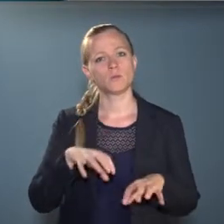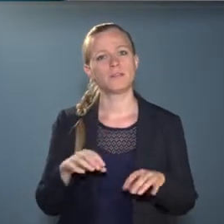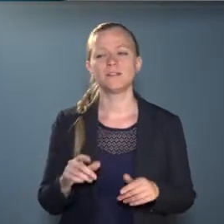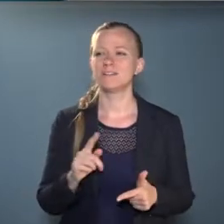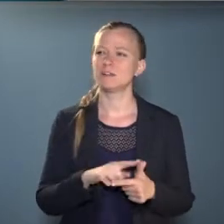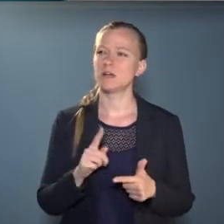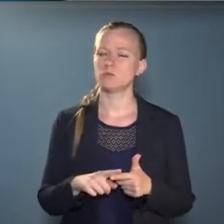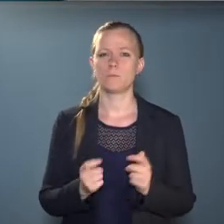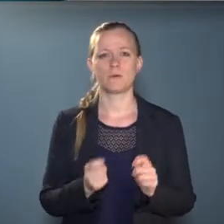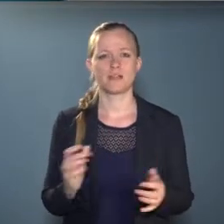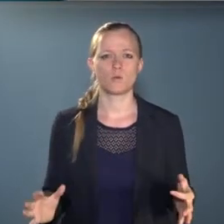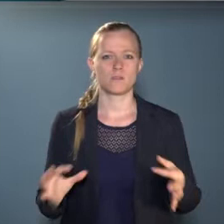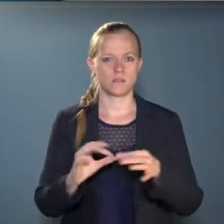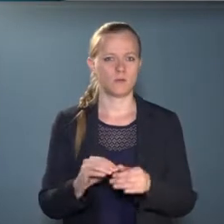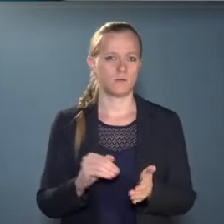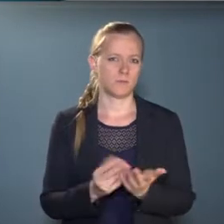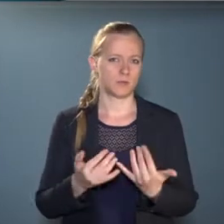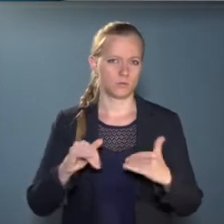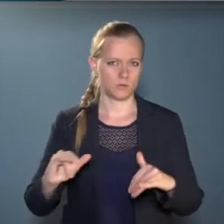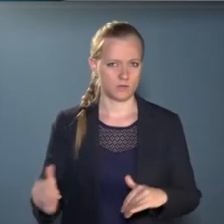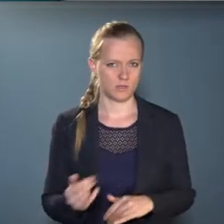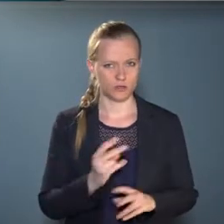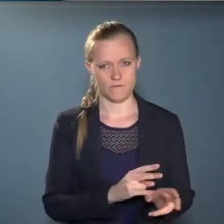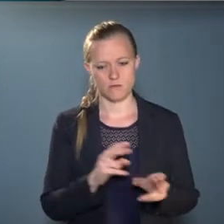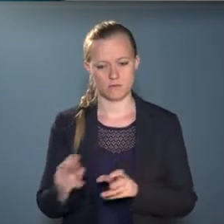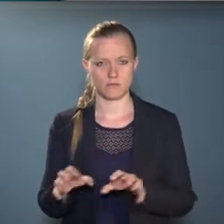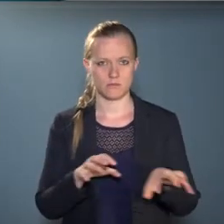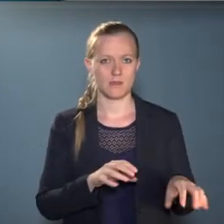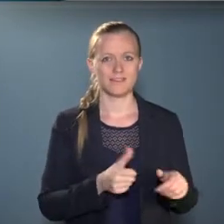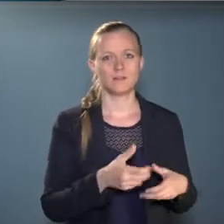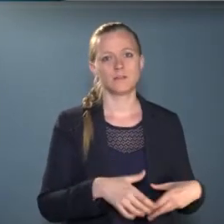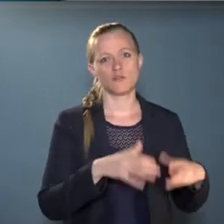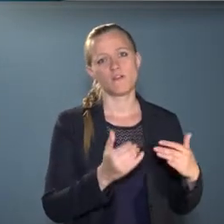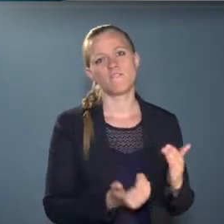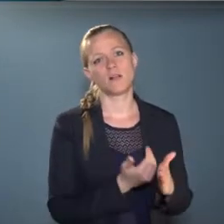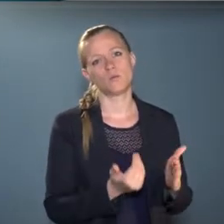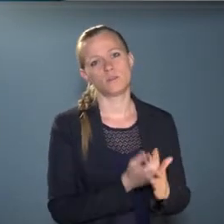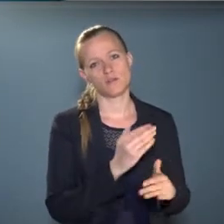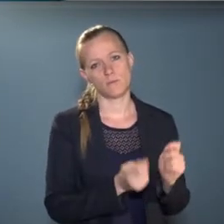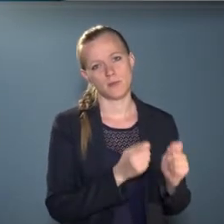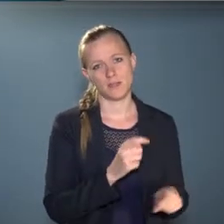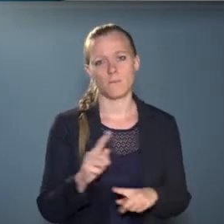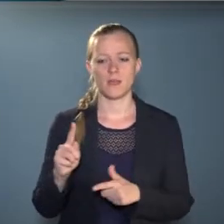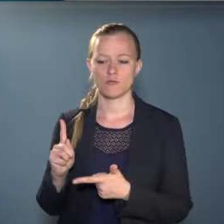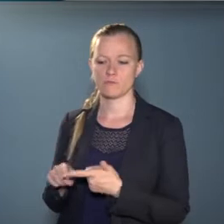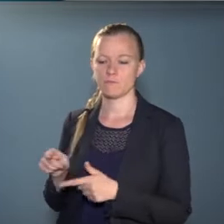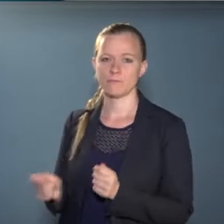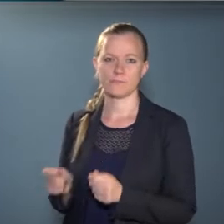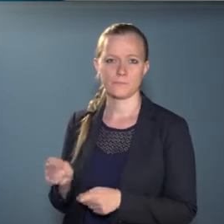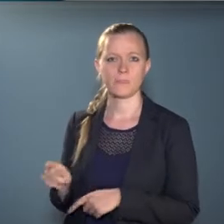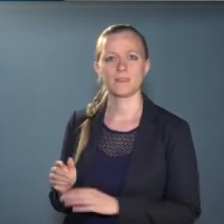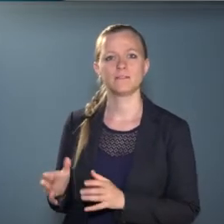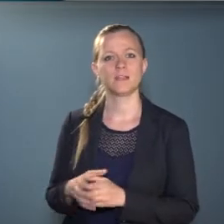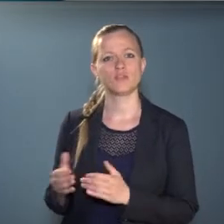itt két pályázatot én összevonnék, még a külön is jelent meg, az egyik társasházi felújítási pályázat, a másik pedig a